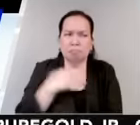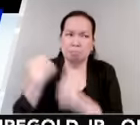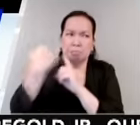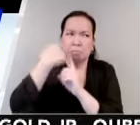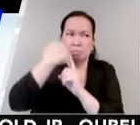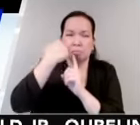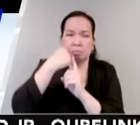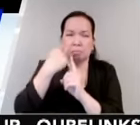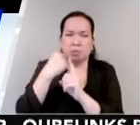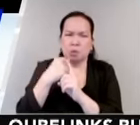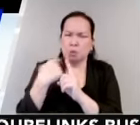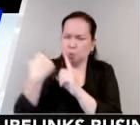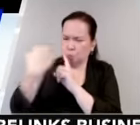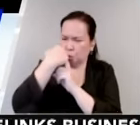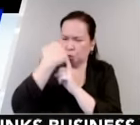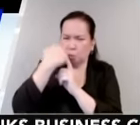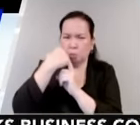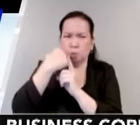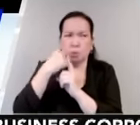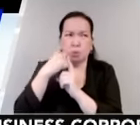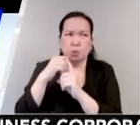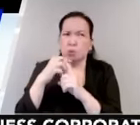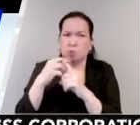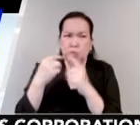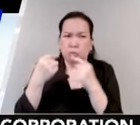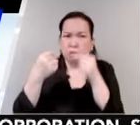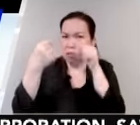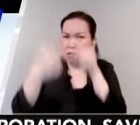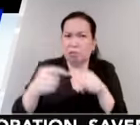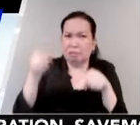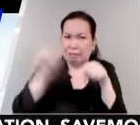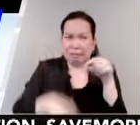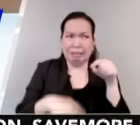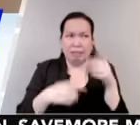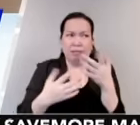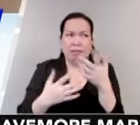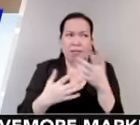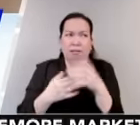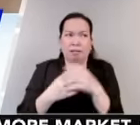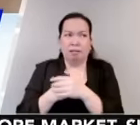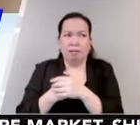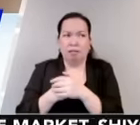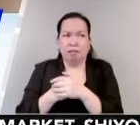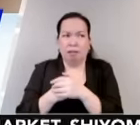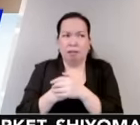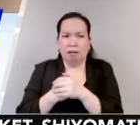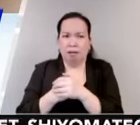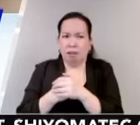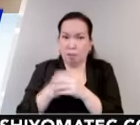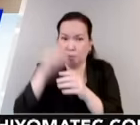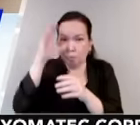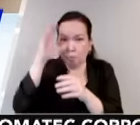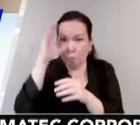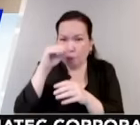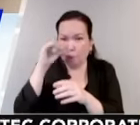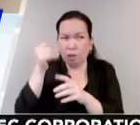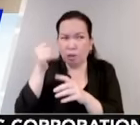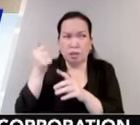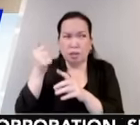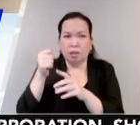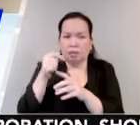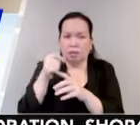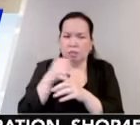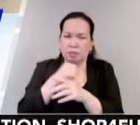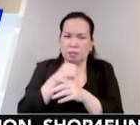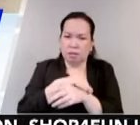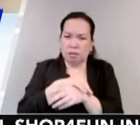Binugbog ako na wala akong laban. Kasi pinartner po ako sa lalaki na... Kasi mabigat